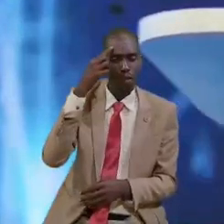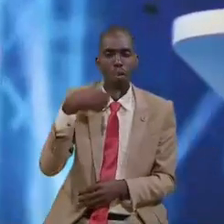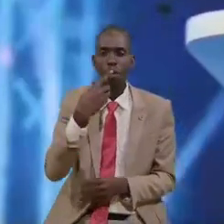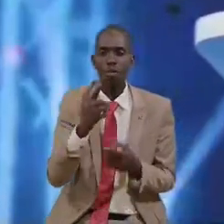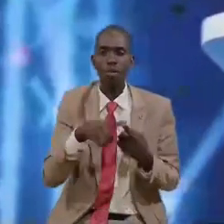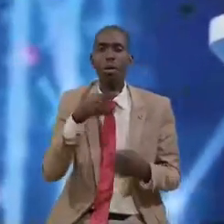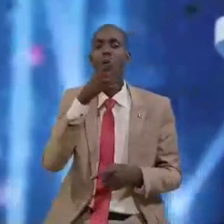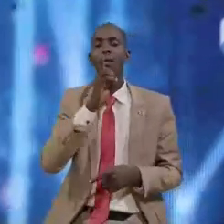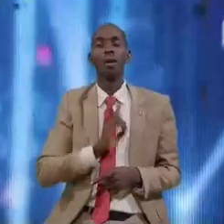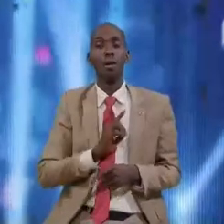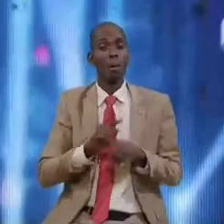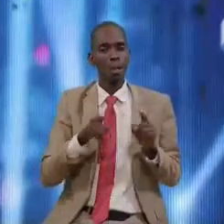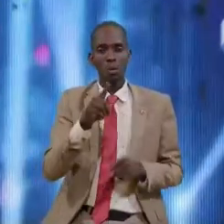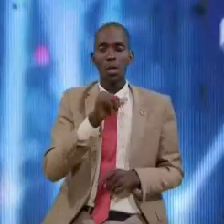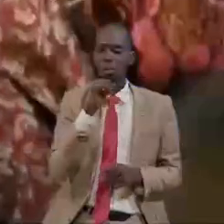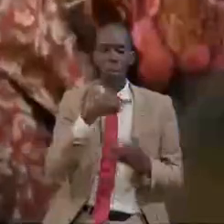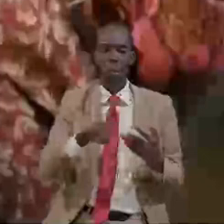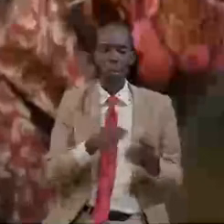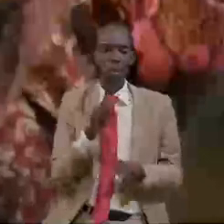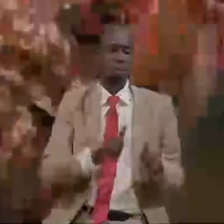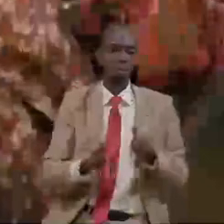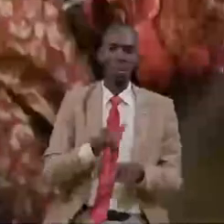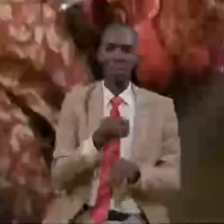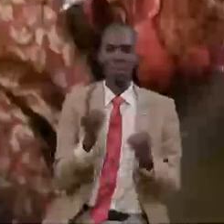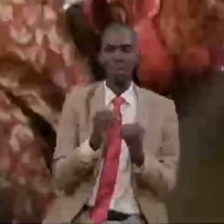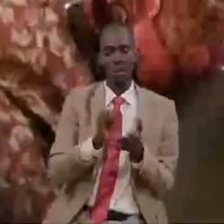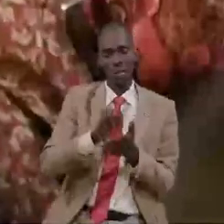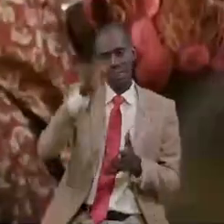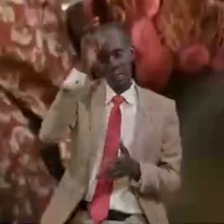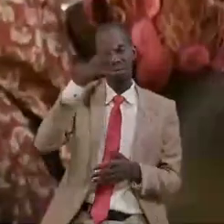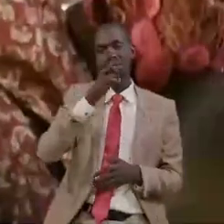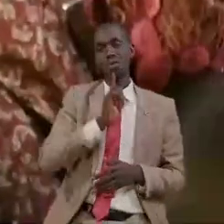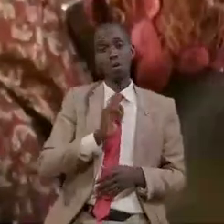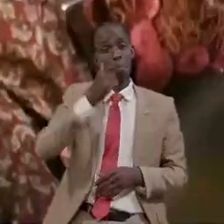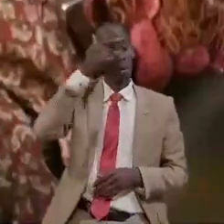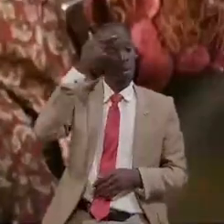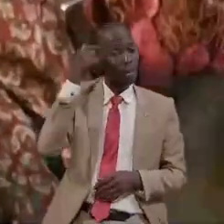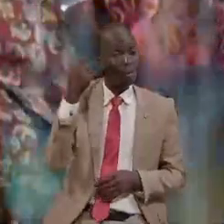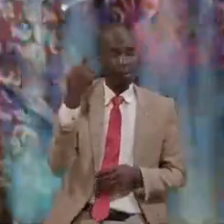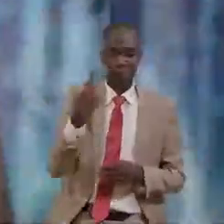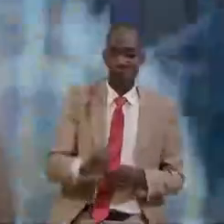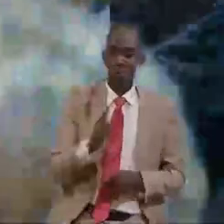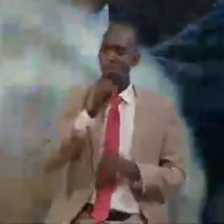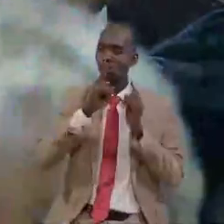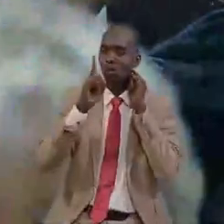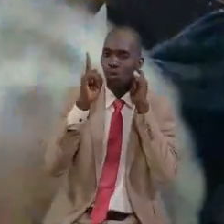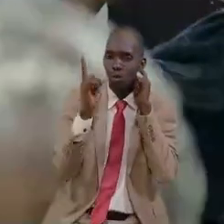Mais vous n'êtes plus l'un des gens à dévorer parce que Le lion, le véritable lion demeure